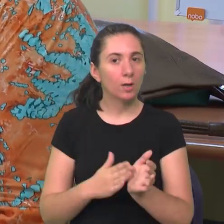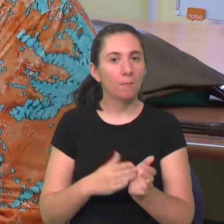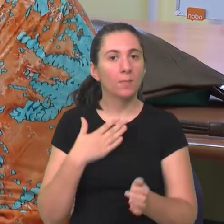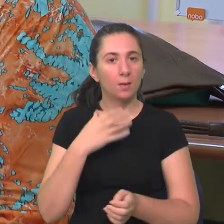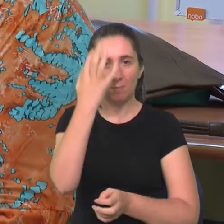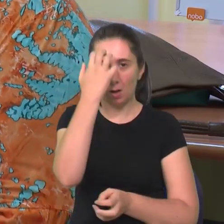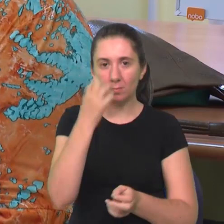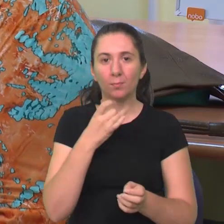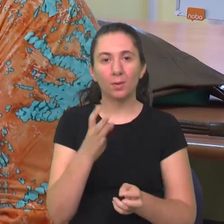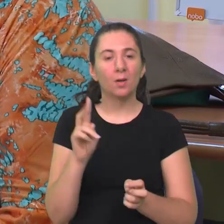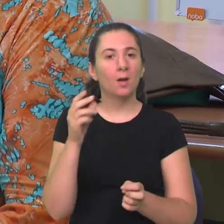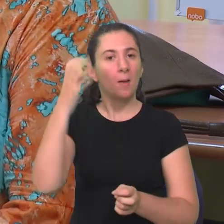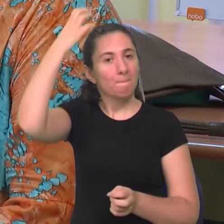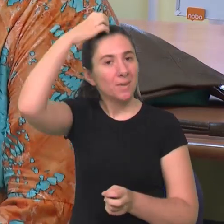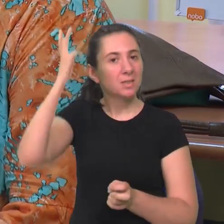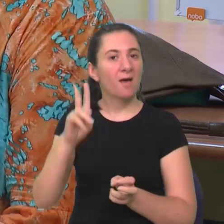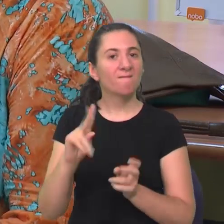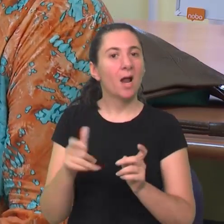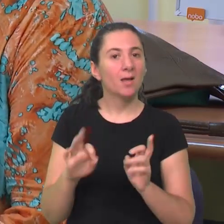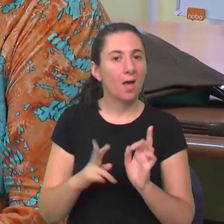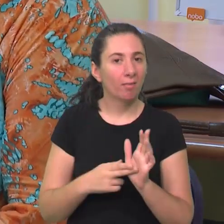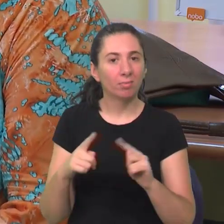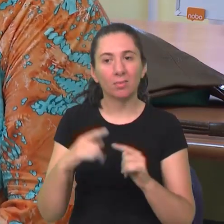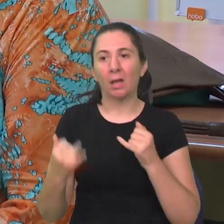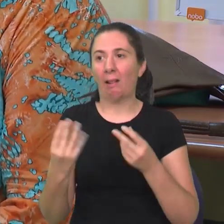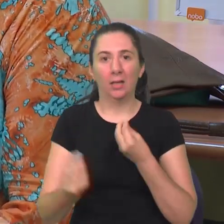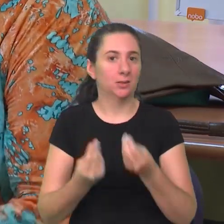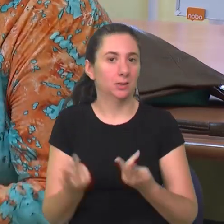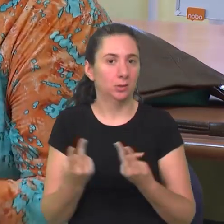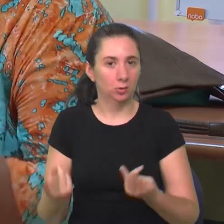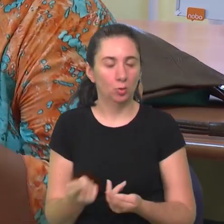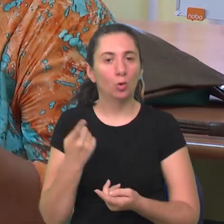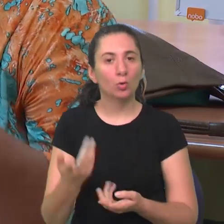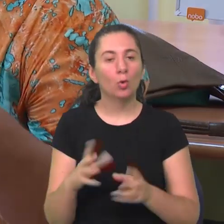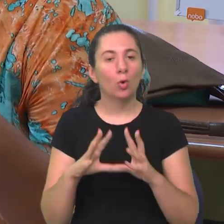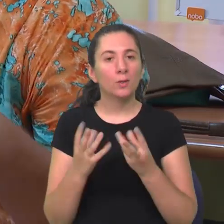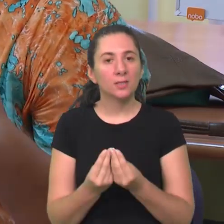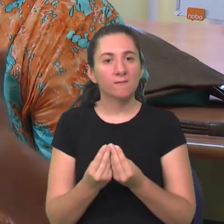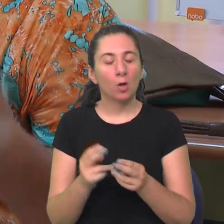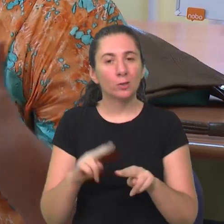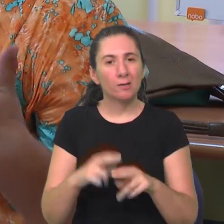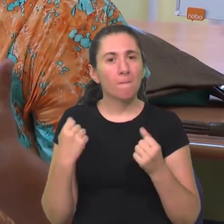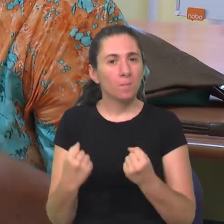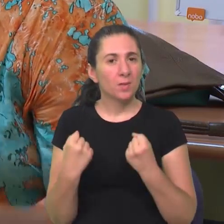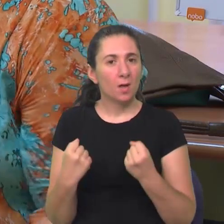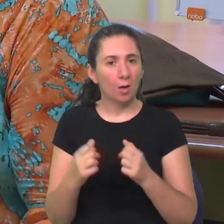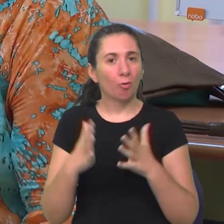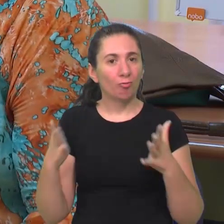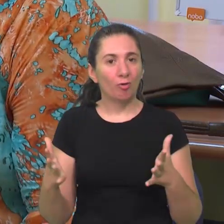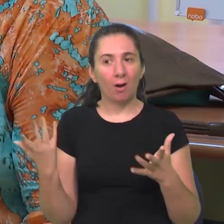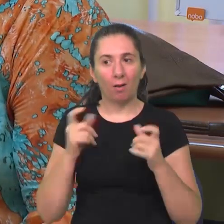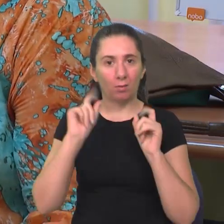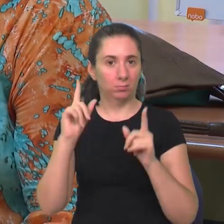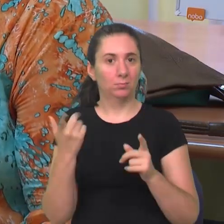znam, ima šiške kao princ Valiant ili tako nešto. Znači, sve nam to ostavlja jako, jako veliki